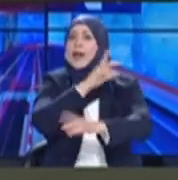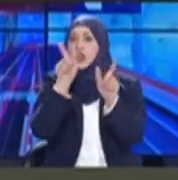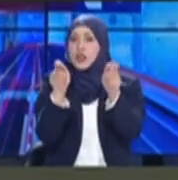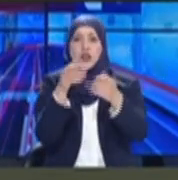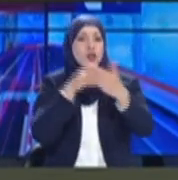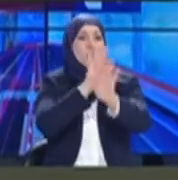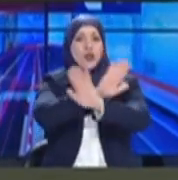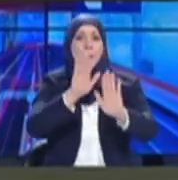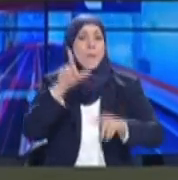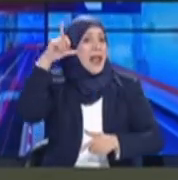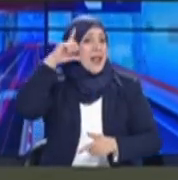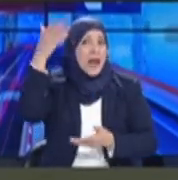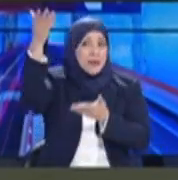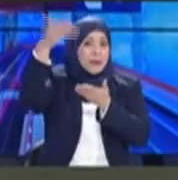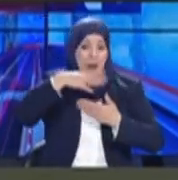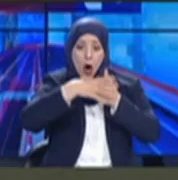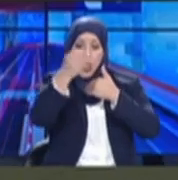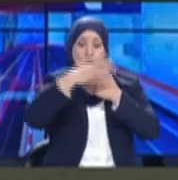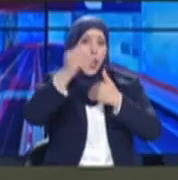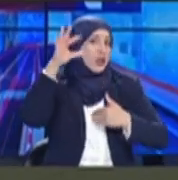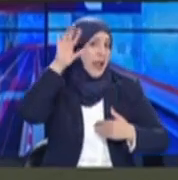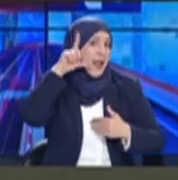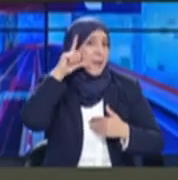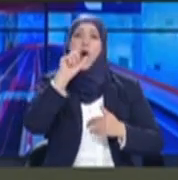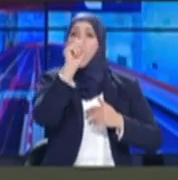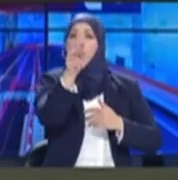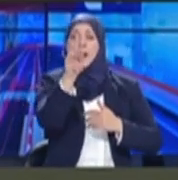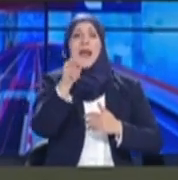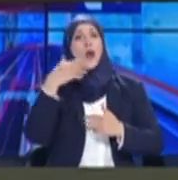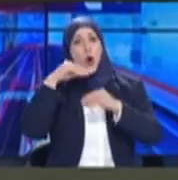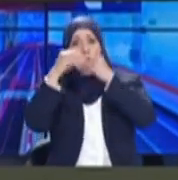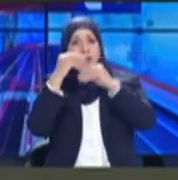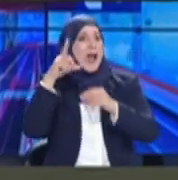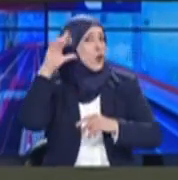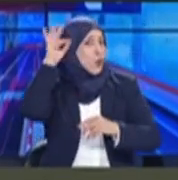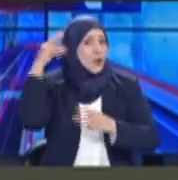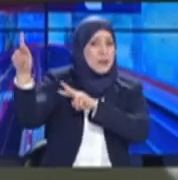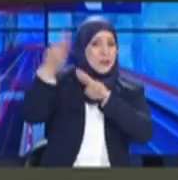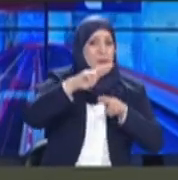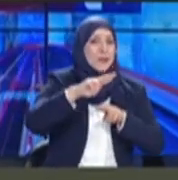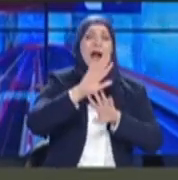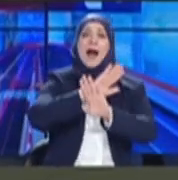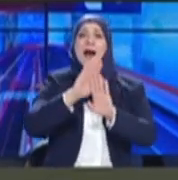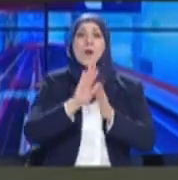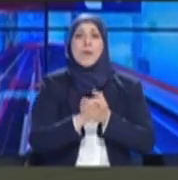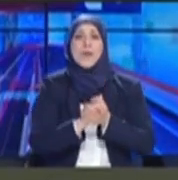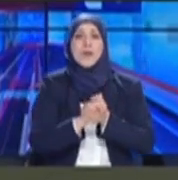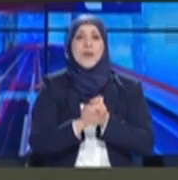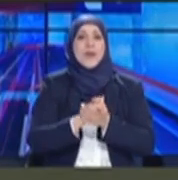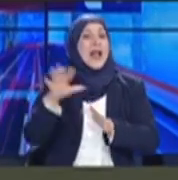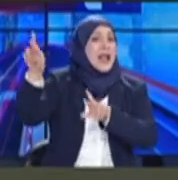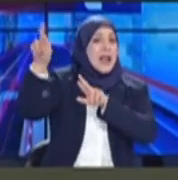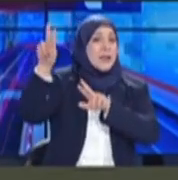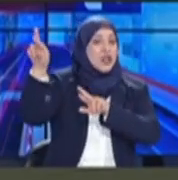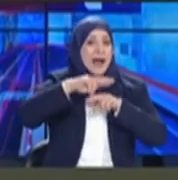الليبيين المغادرين الى بلدهم او التونسيين العائدين الى ارض الوطن كذلك ال في الساعات القليله ال